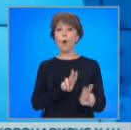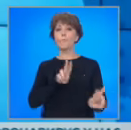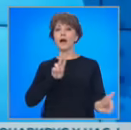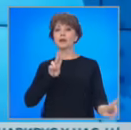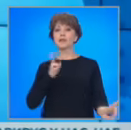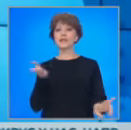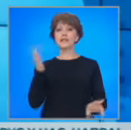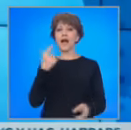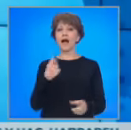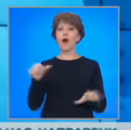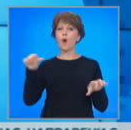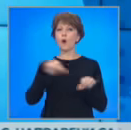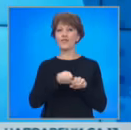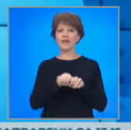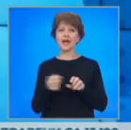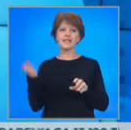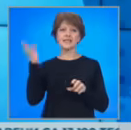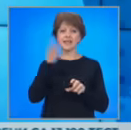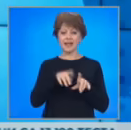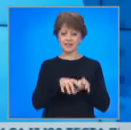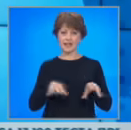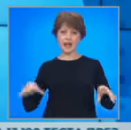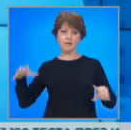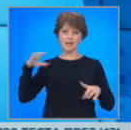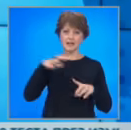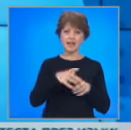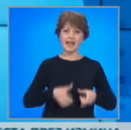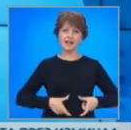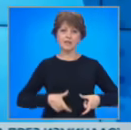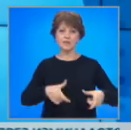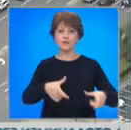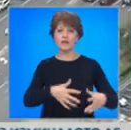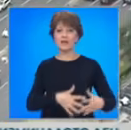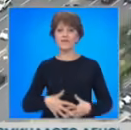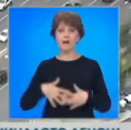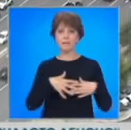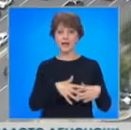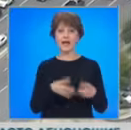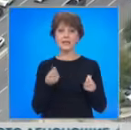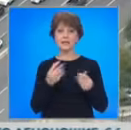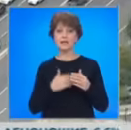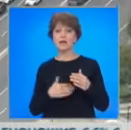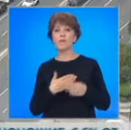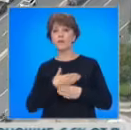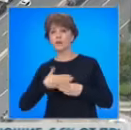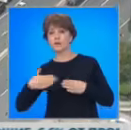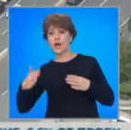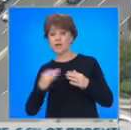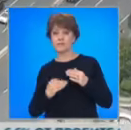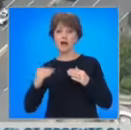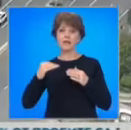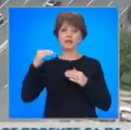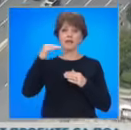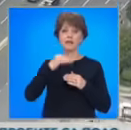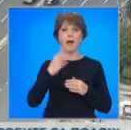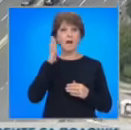Опашки за горива след кибератаката на тръбопровода в Съединените щати. Цените продължават да се покачват, след като вече пети ден мрежата